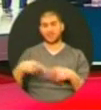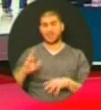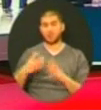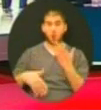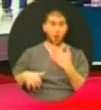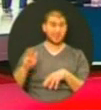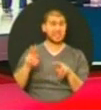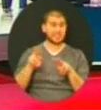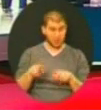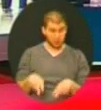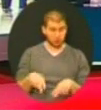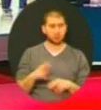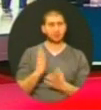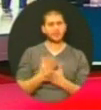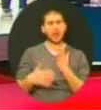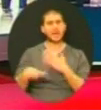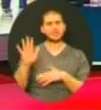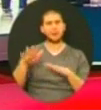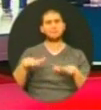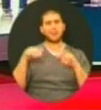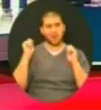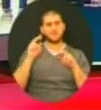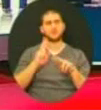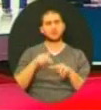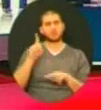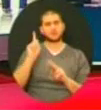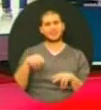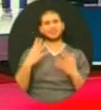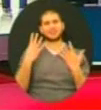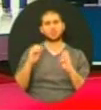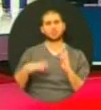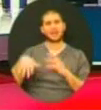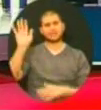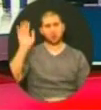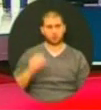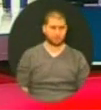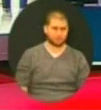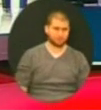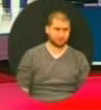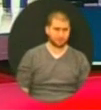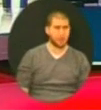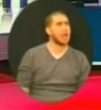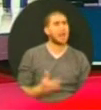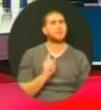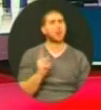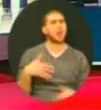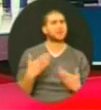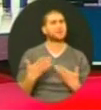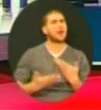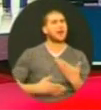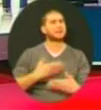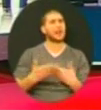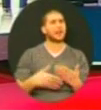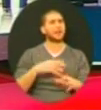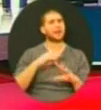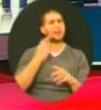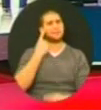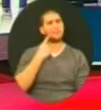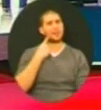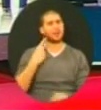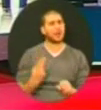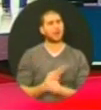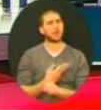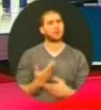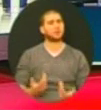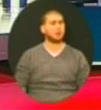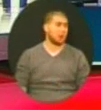הזה יימצא, יגיע להצבעה במליאה, ושם צריך 90 ידיים שיצמחו. כן, למה, לא, למה לא לתת לתהליך הפלילי הרגיל